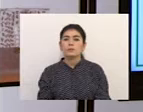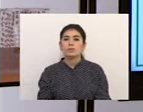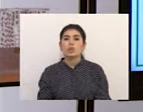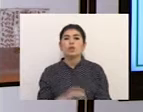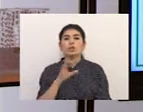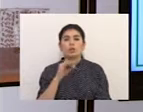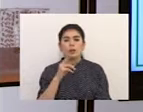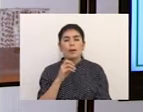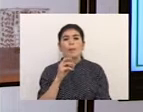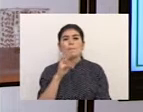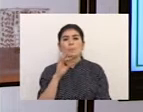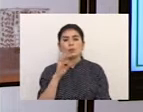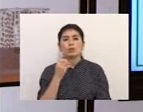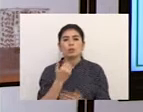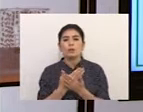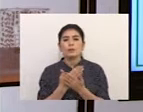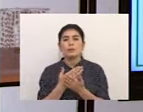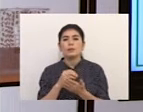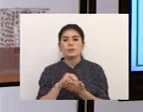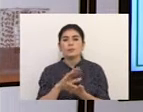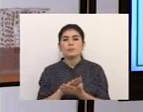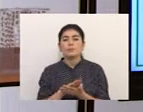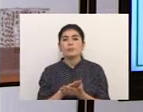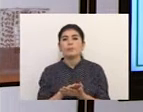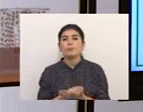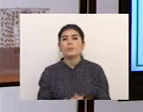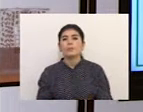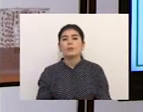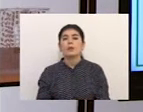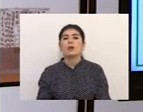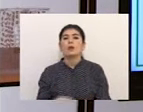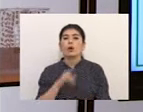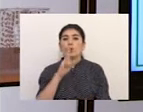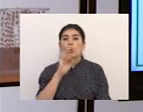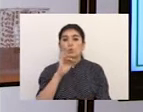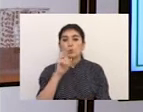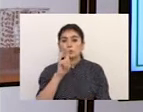Sodda gapga misollar keltirilgan. Diqqat qiling. Kuz keldi.